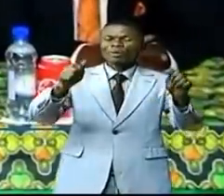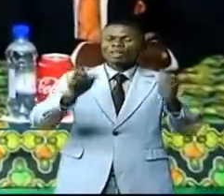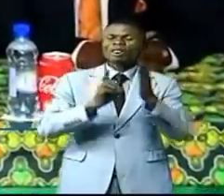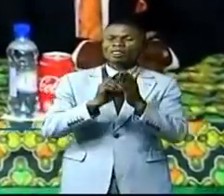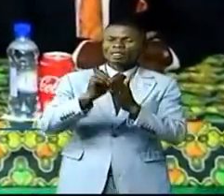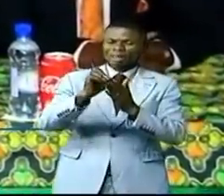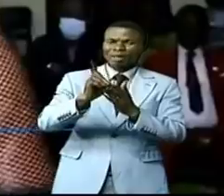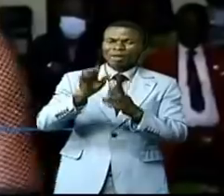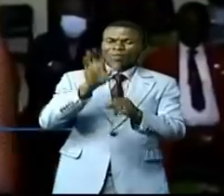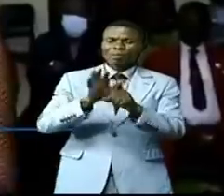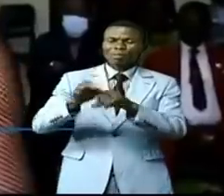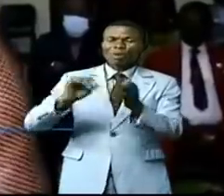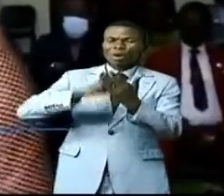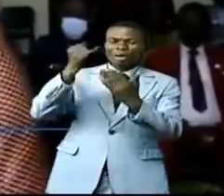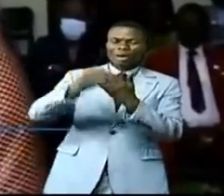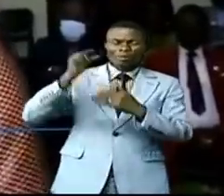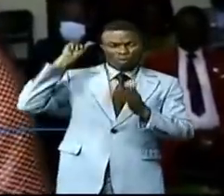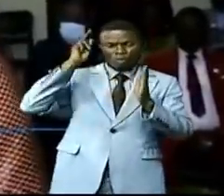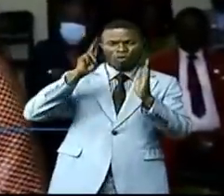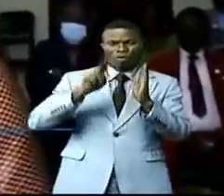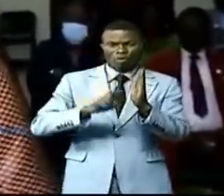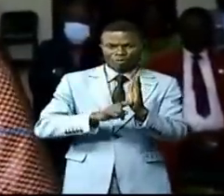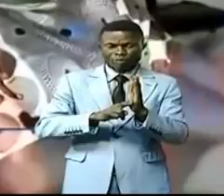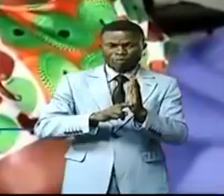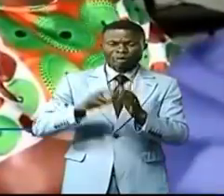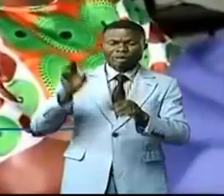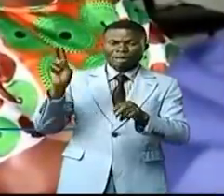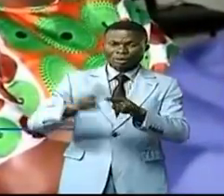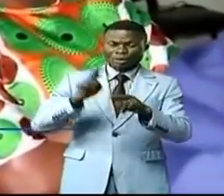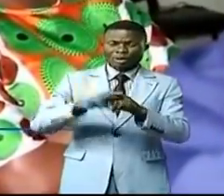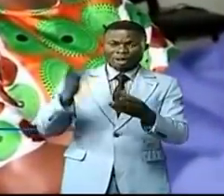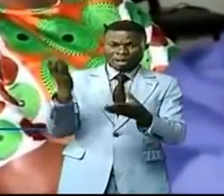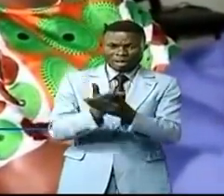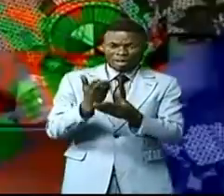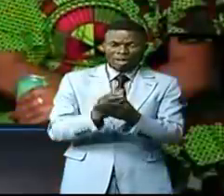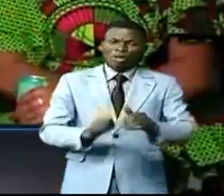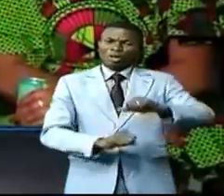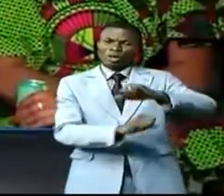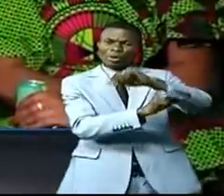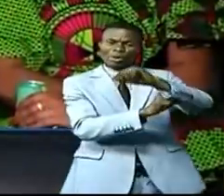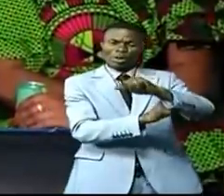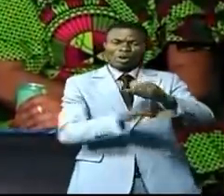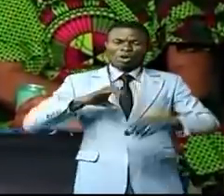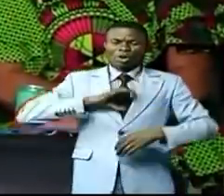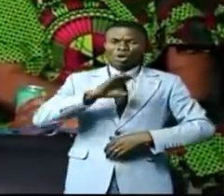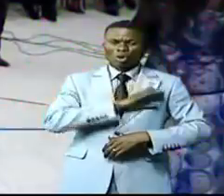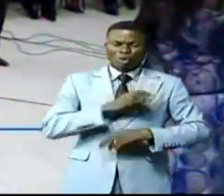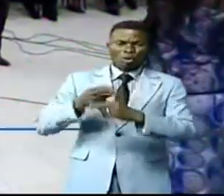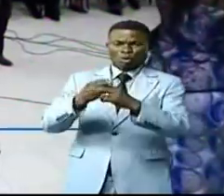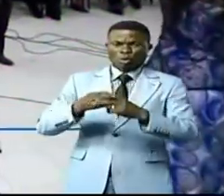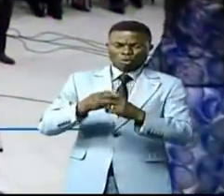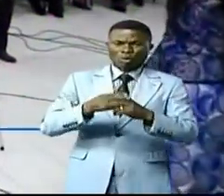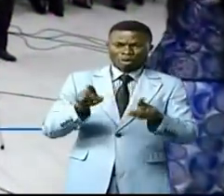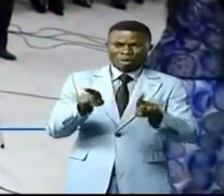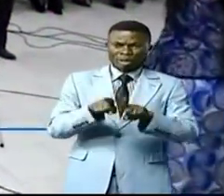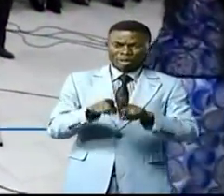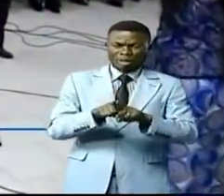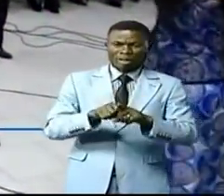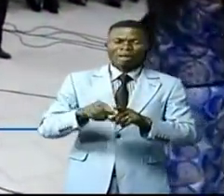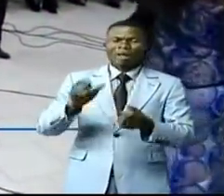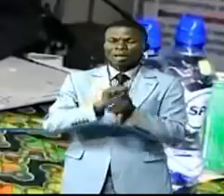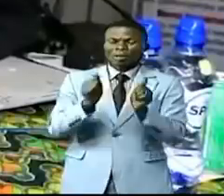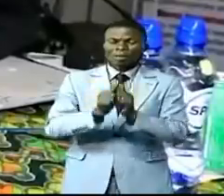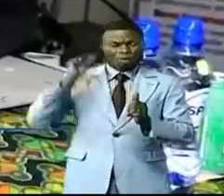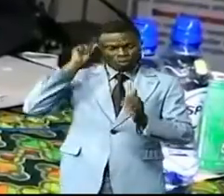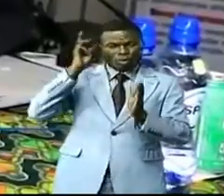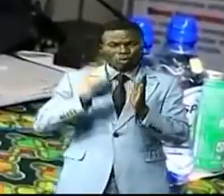développer différents projets du gouvernement. L'exécution de ce contrat sera accompagnée par un comité de suivi composé de certains membres du